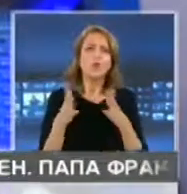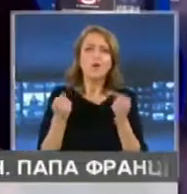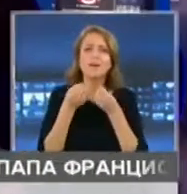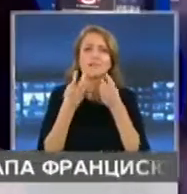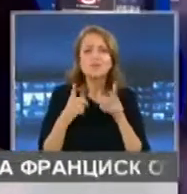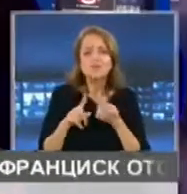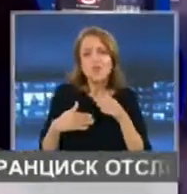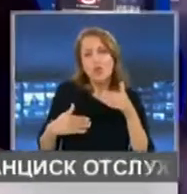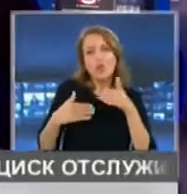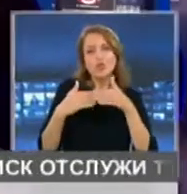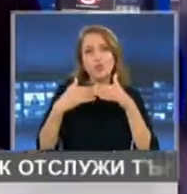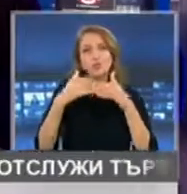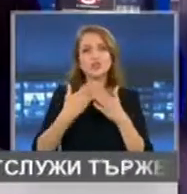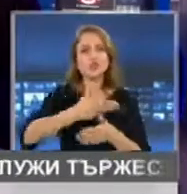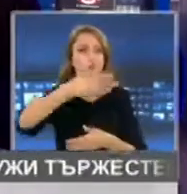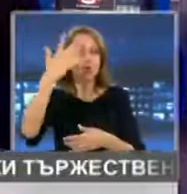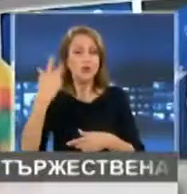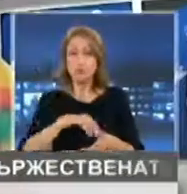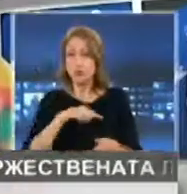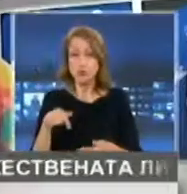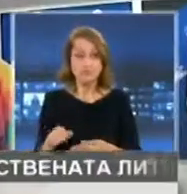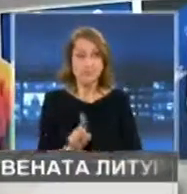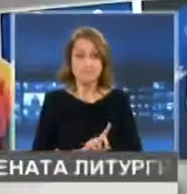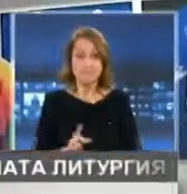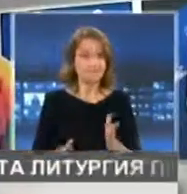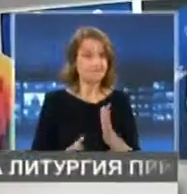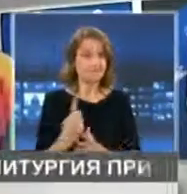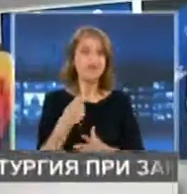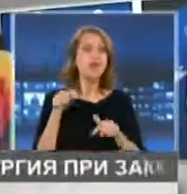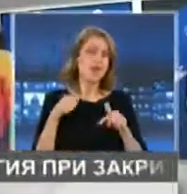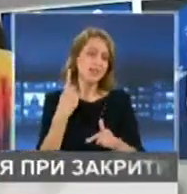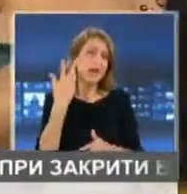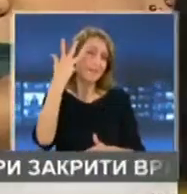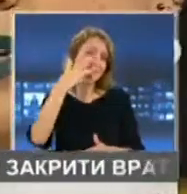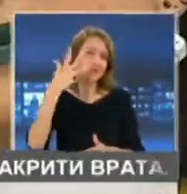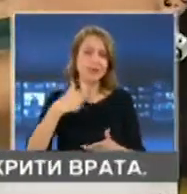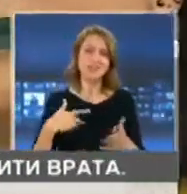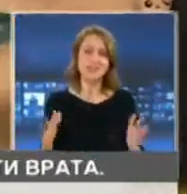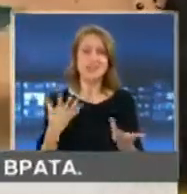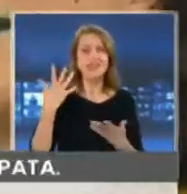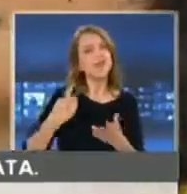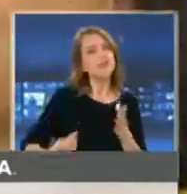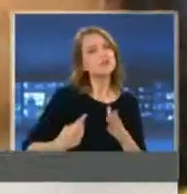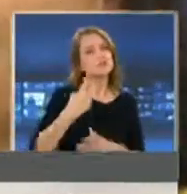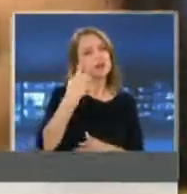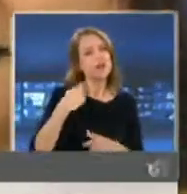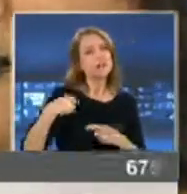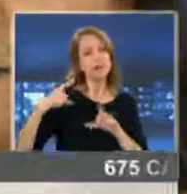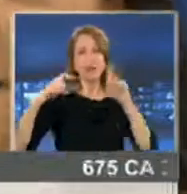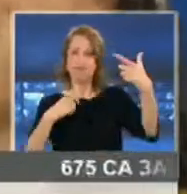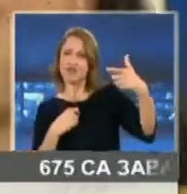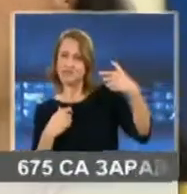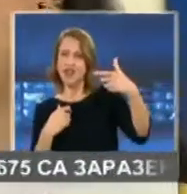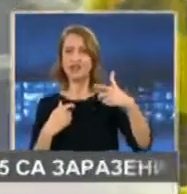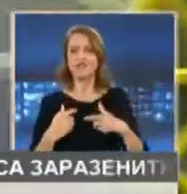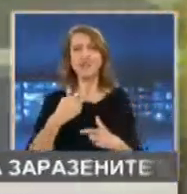до космоса по начин, по който никога до сега не съм бил. Една от мечтите ми е да стана космонавт или да се направя селфи с Земята